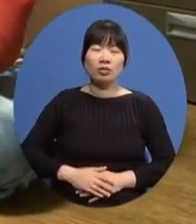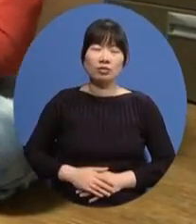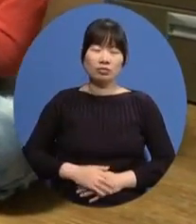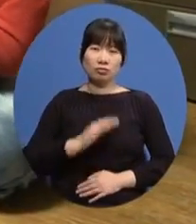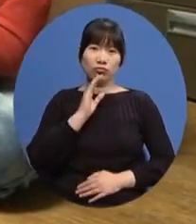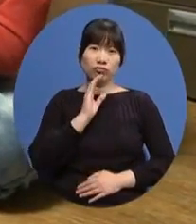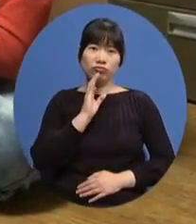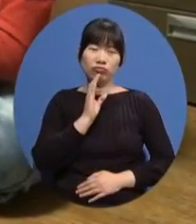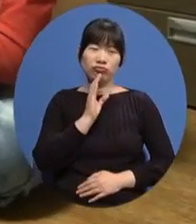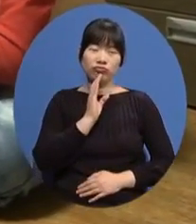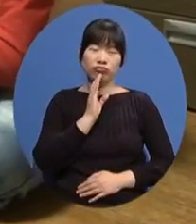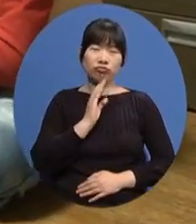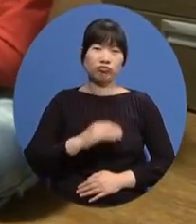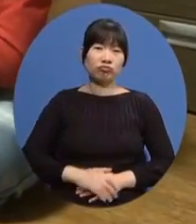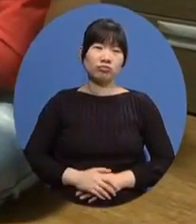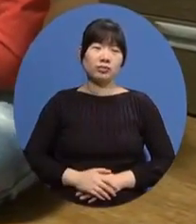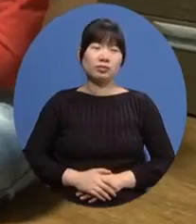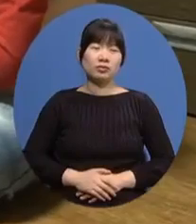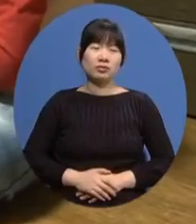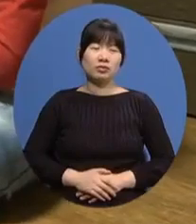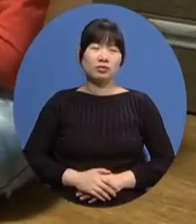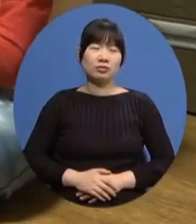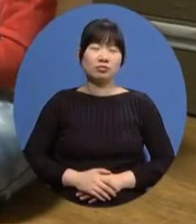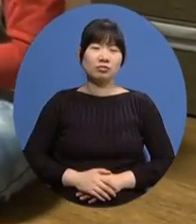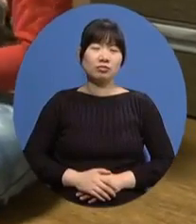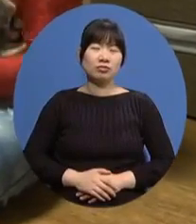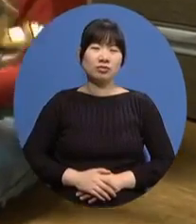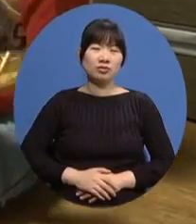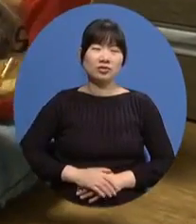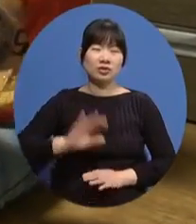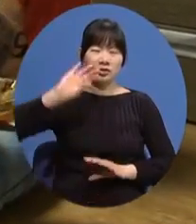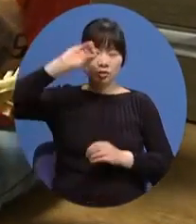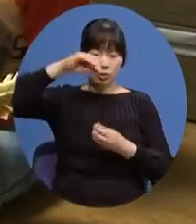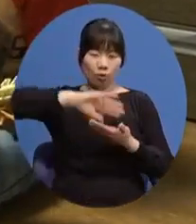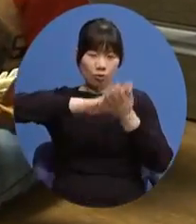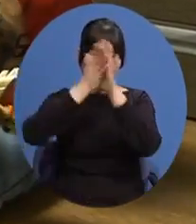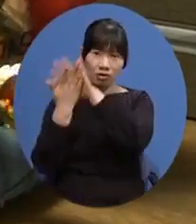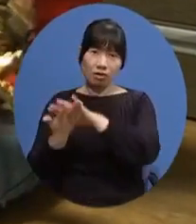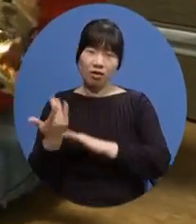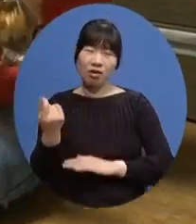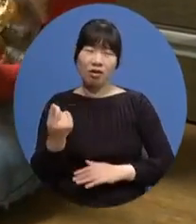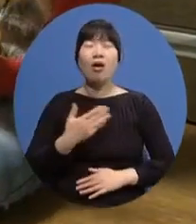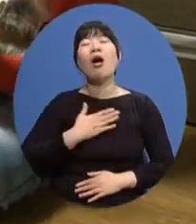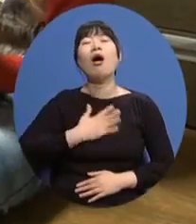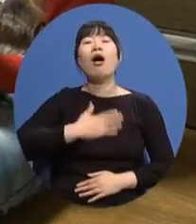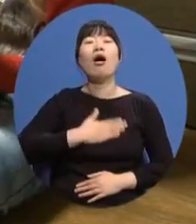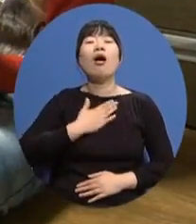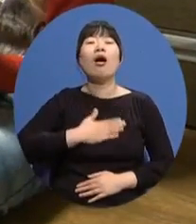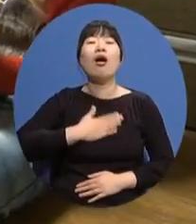그치. 된다? 이거 비밀처럼 변신하는 건가 봐. 알아요, 알아요.